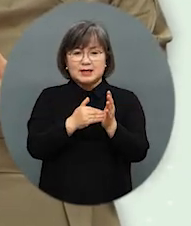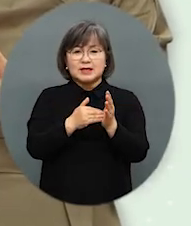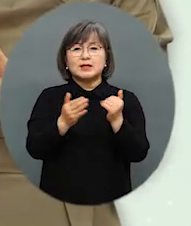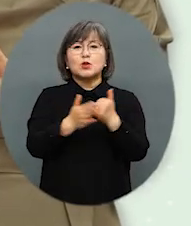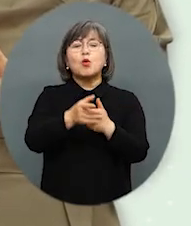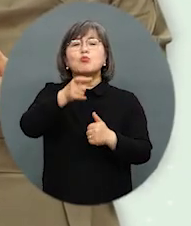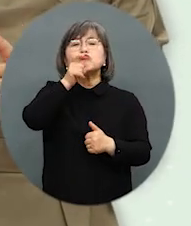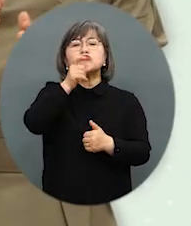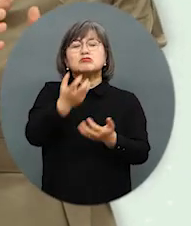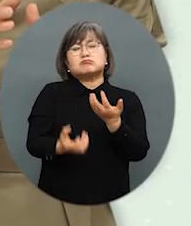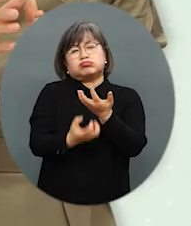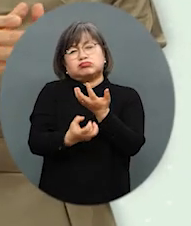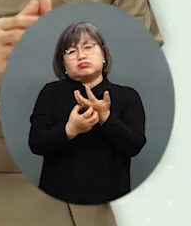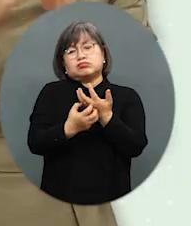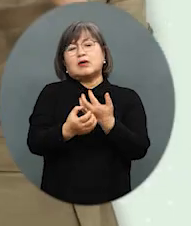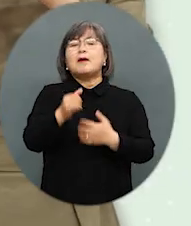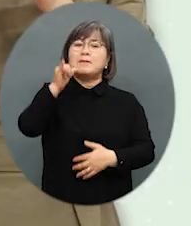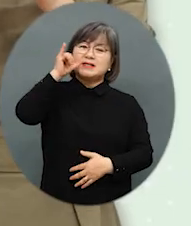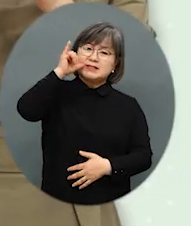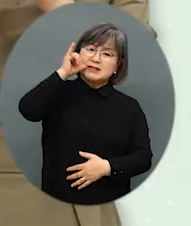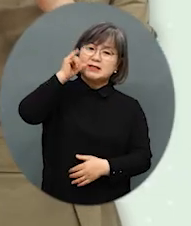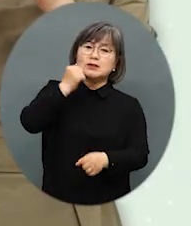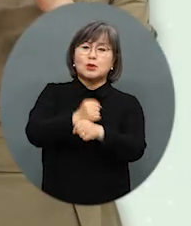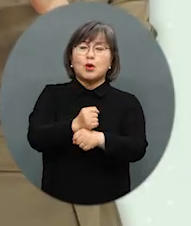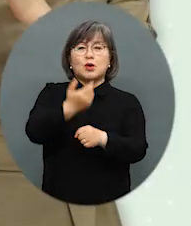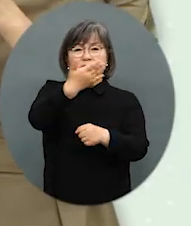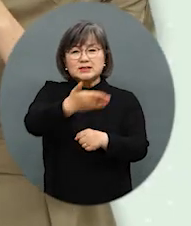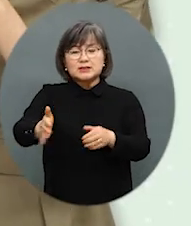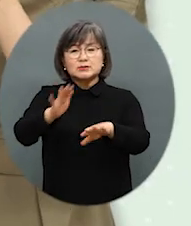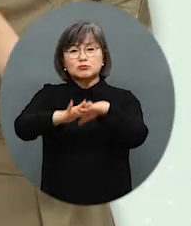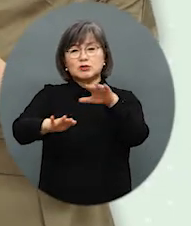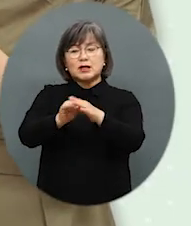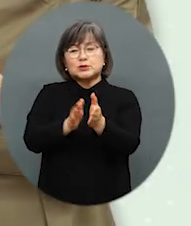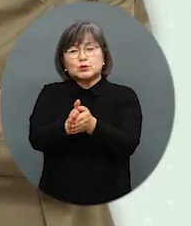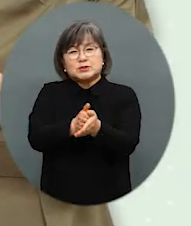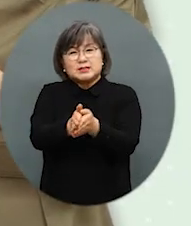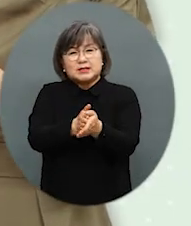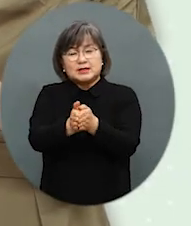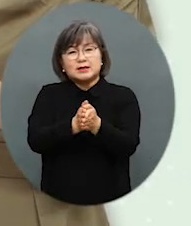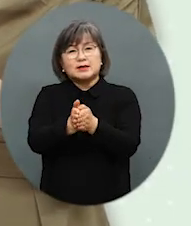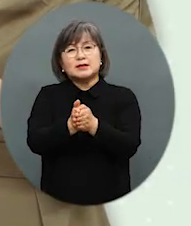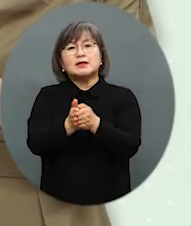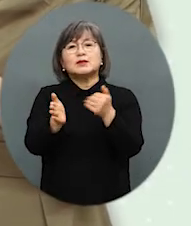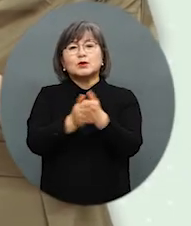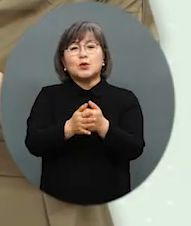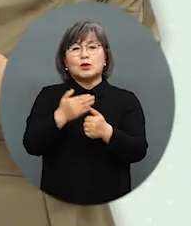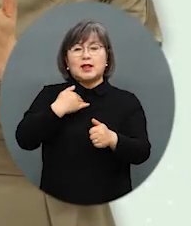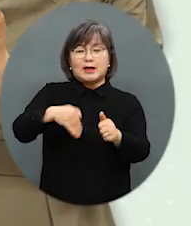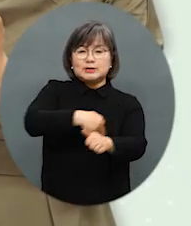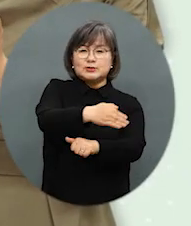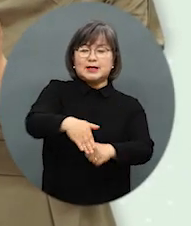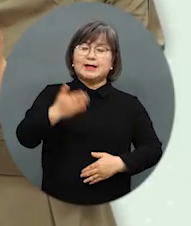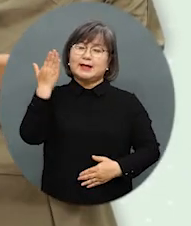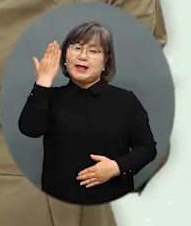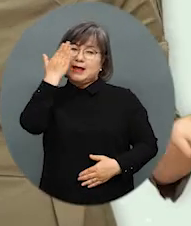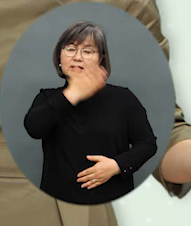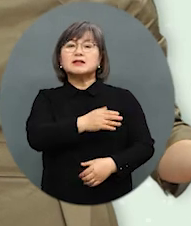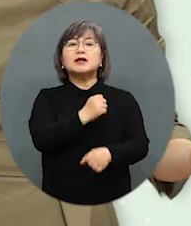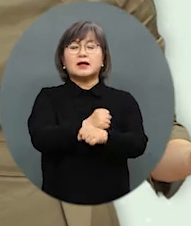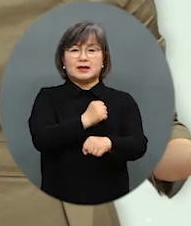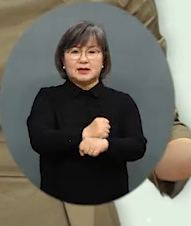먹기, 물을 끓여 마시기, 흐르는 물에 손을 씻기, 내